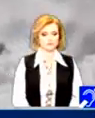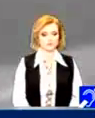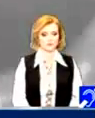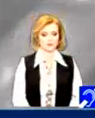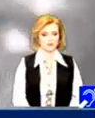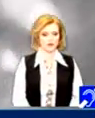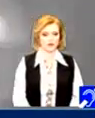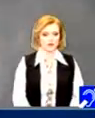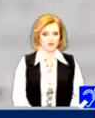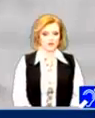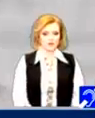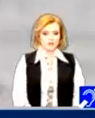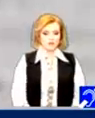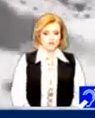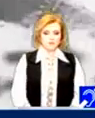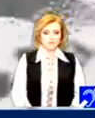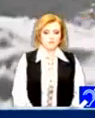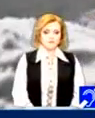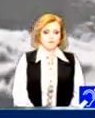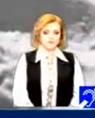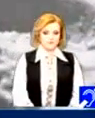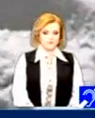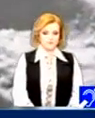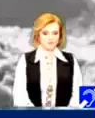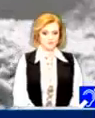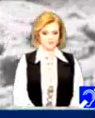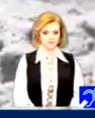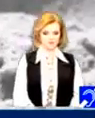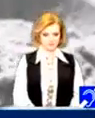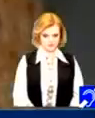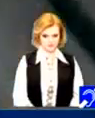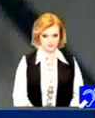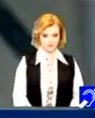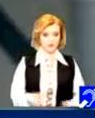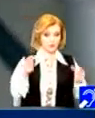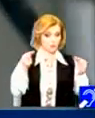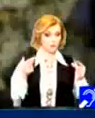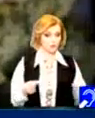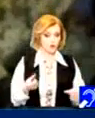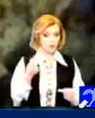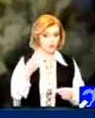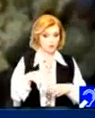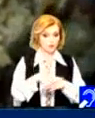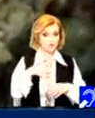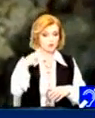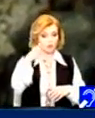Punct. Punga de plastic a apărut pe